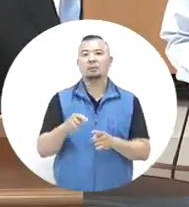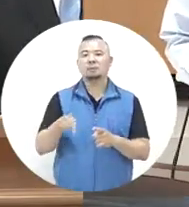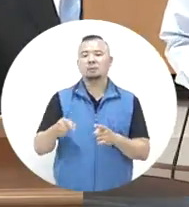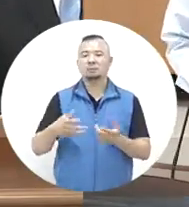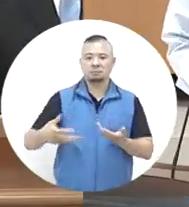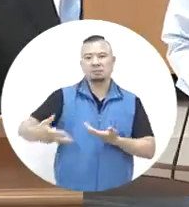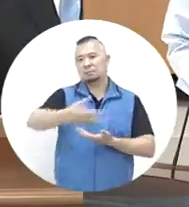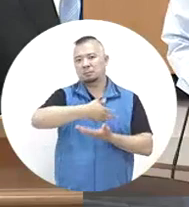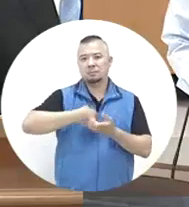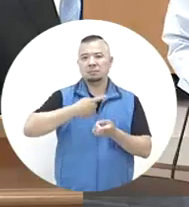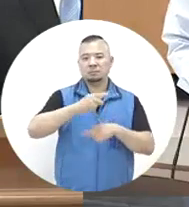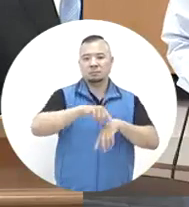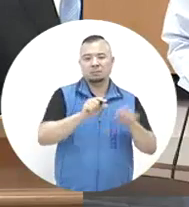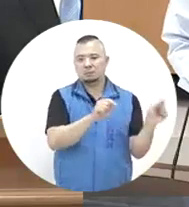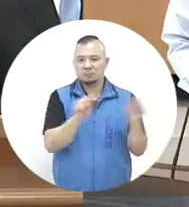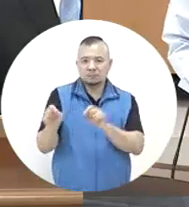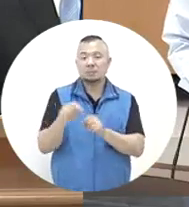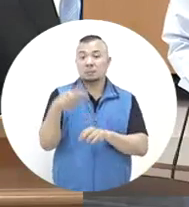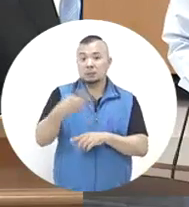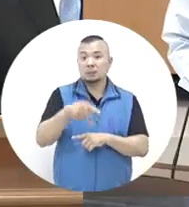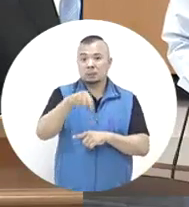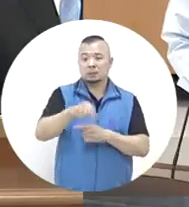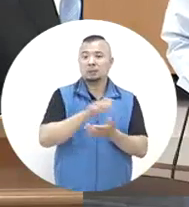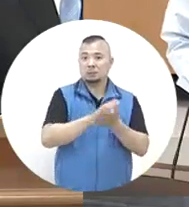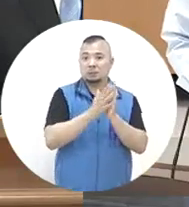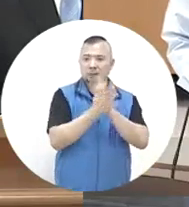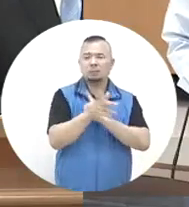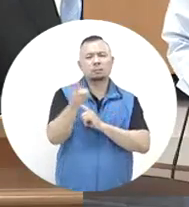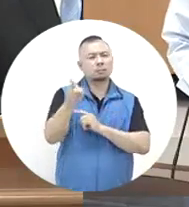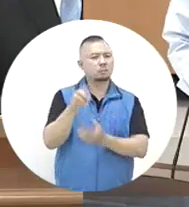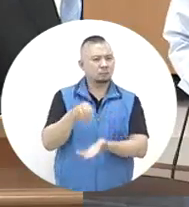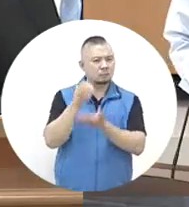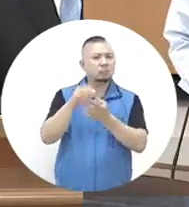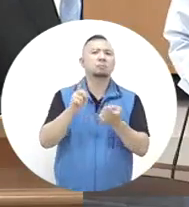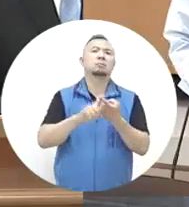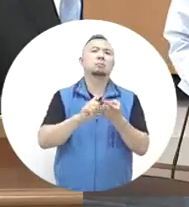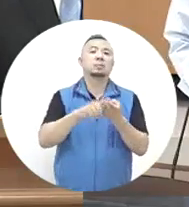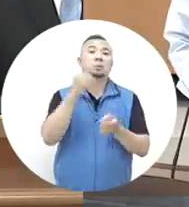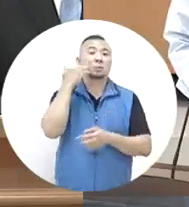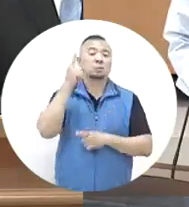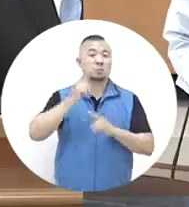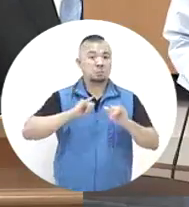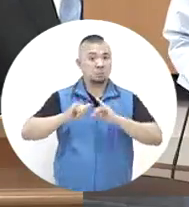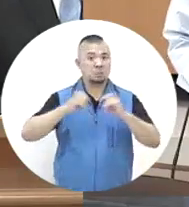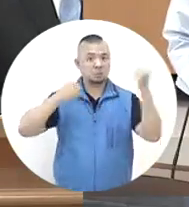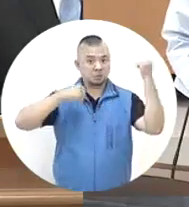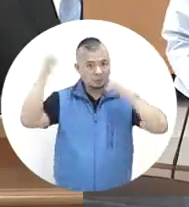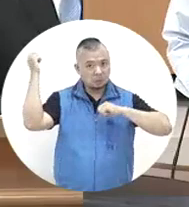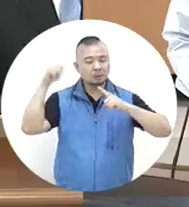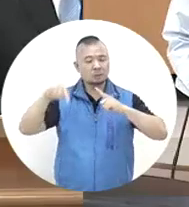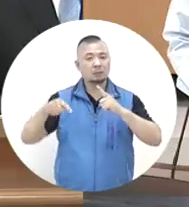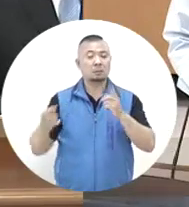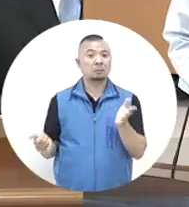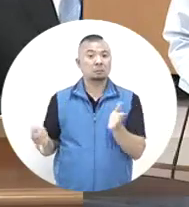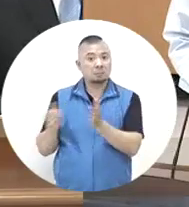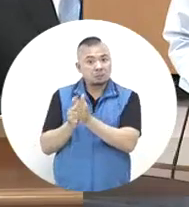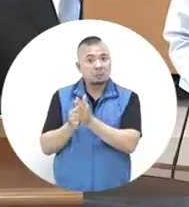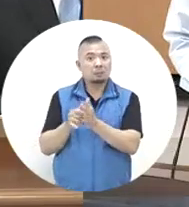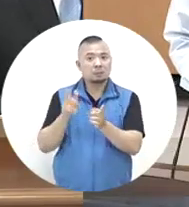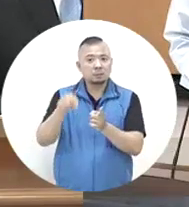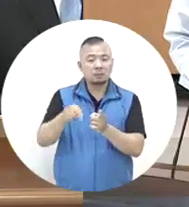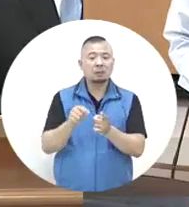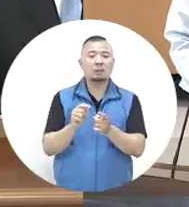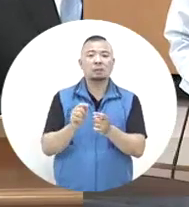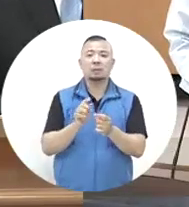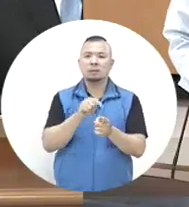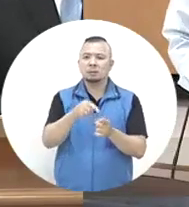间的搭配，所以才做调整。不过议员讲的是关键没错，如果民众早上搭车，如果他要服务民众，要习惯要搭配民